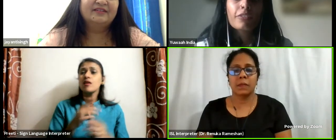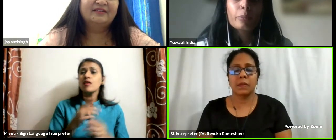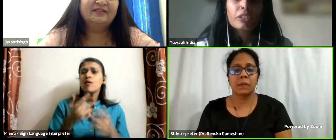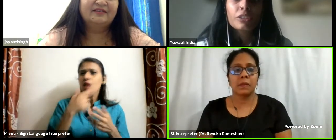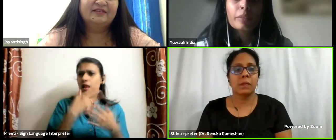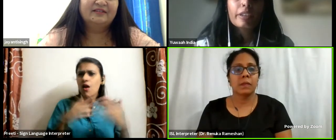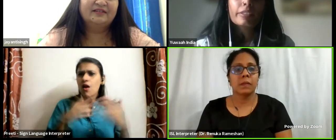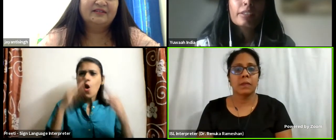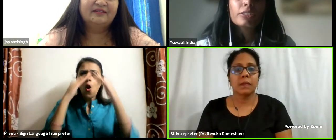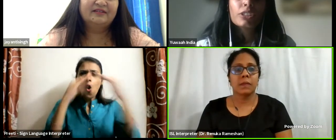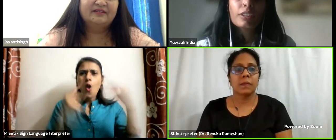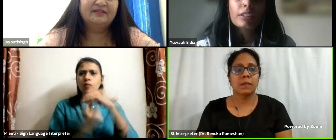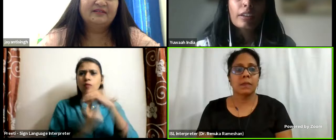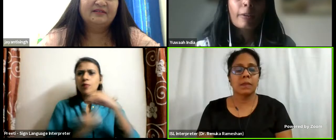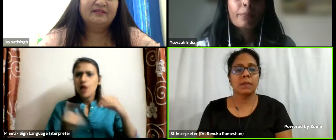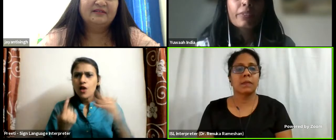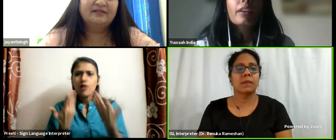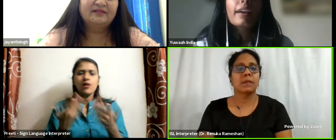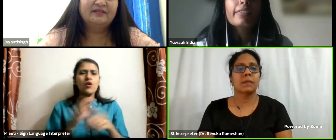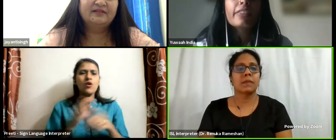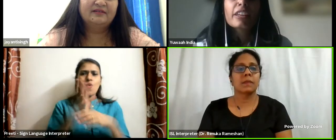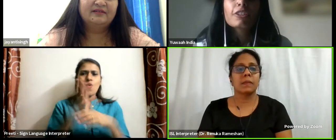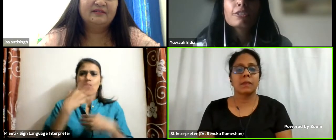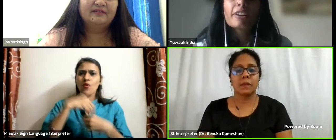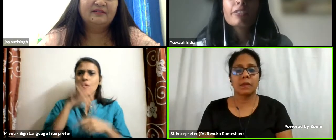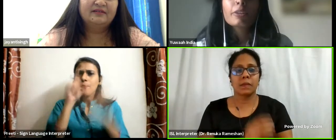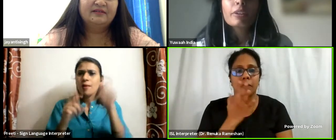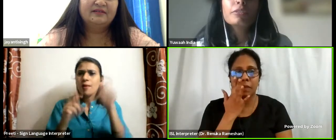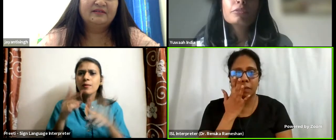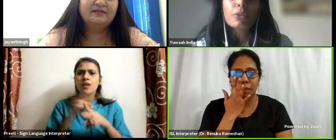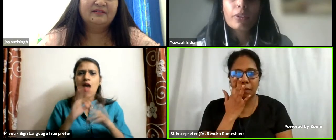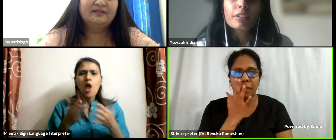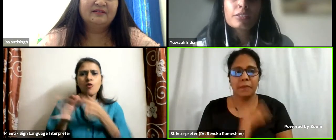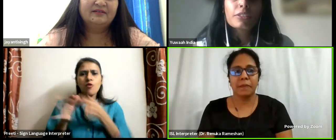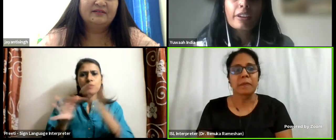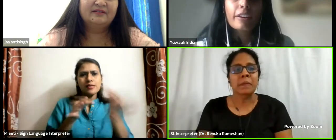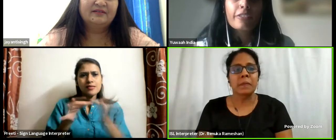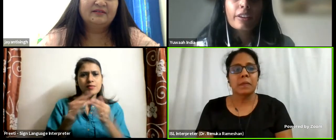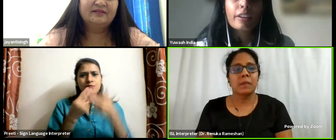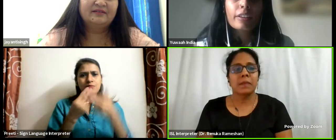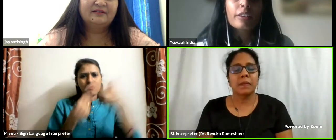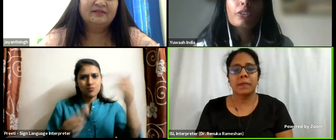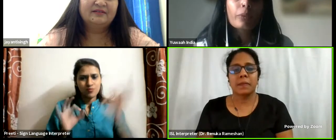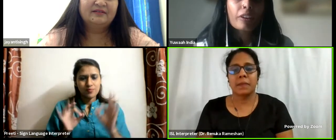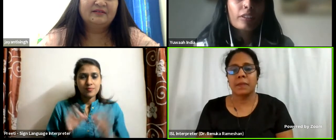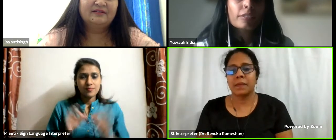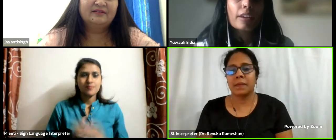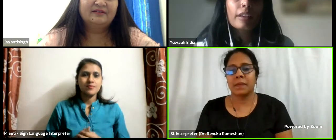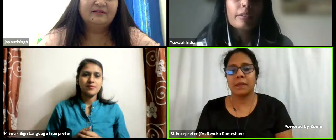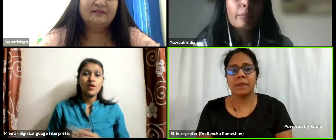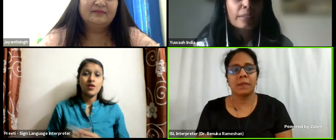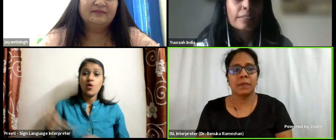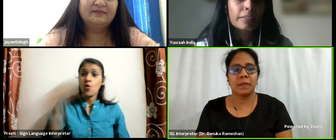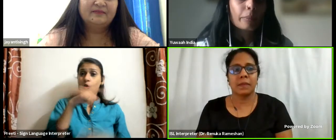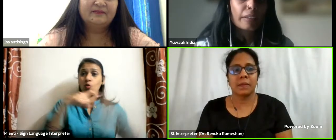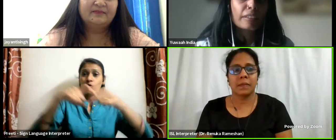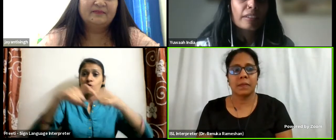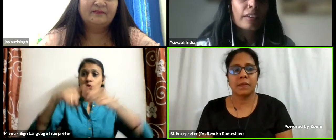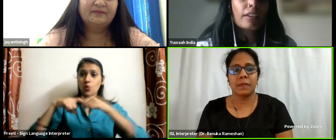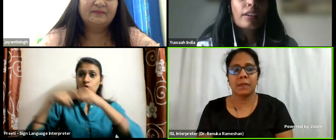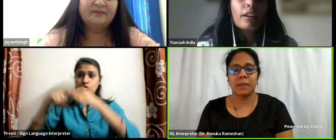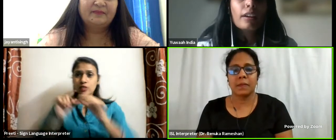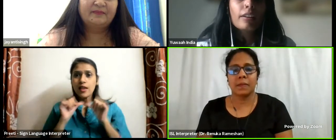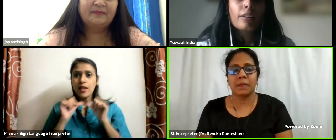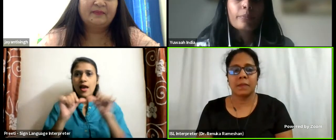इतना इन्फॉर्मेशन हमारे साथ शेयर किया. And thank you to everyone who joined to clarify your queries and